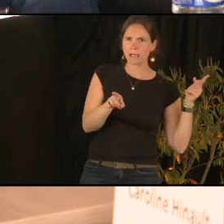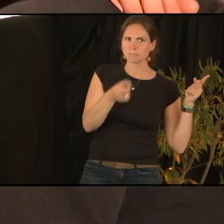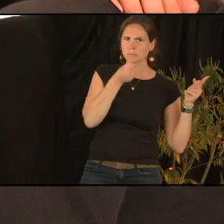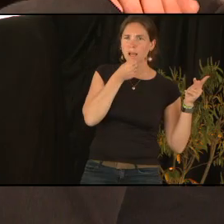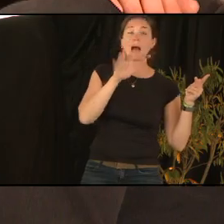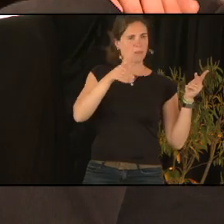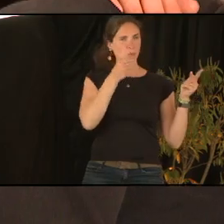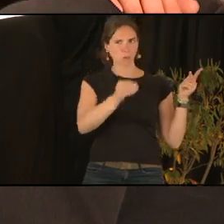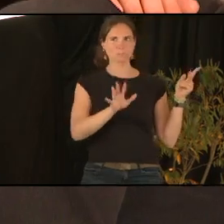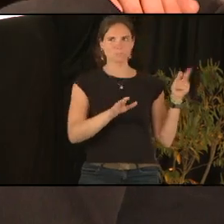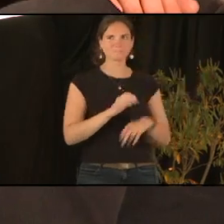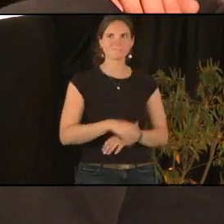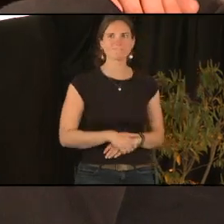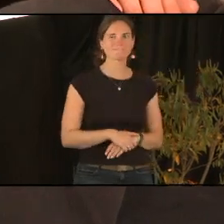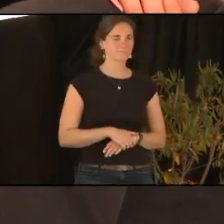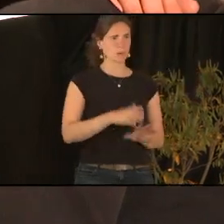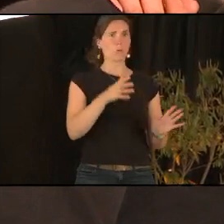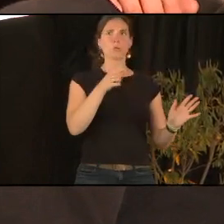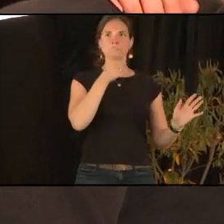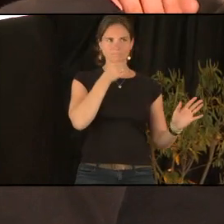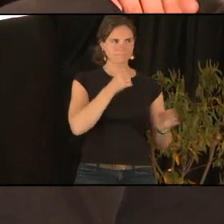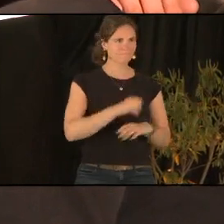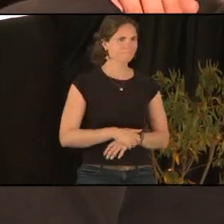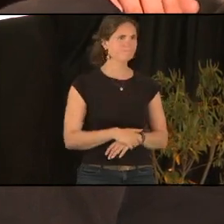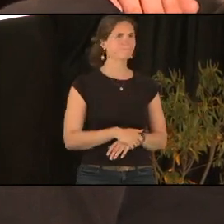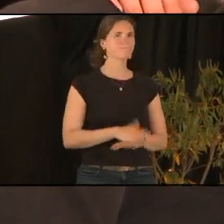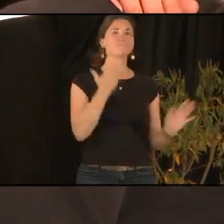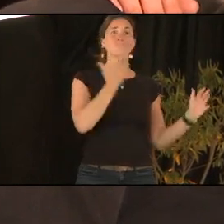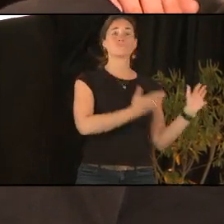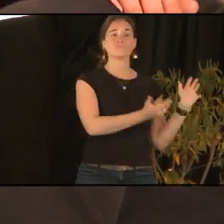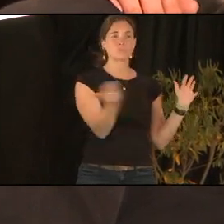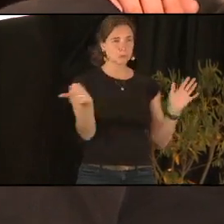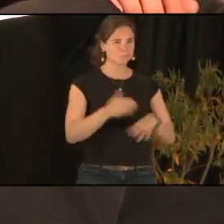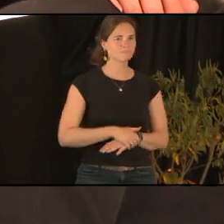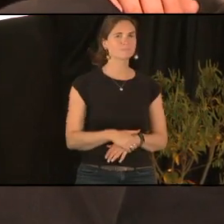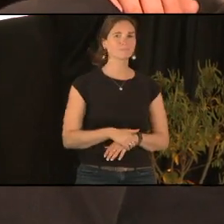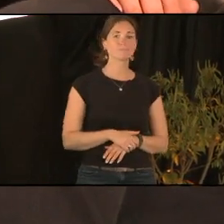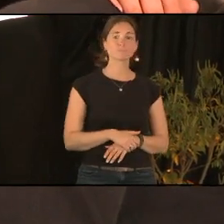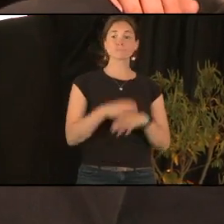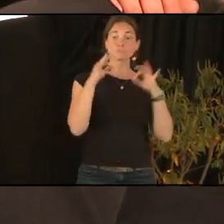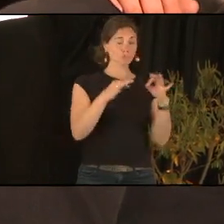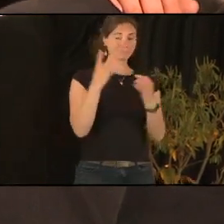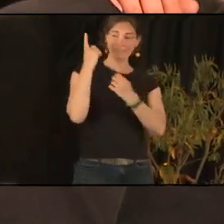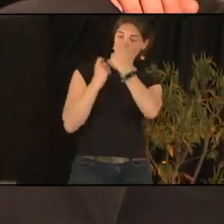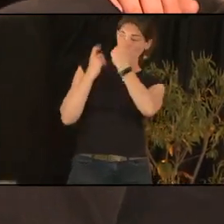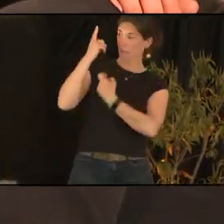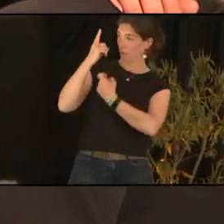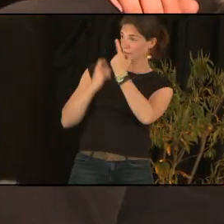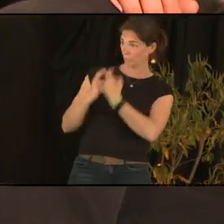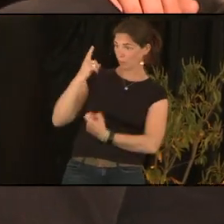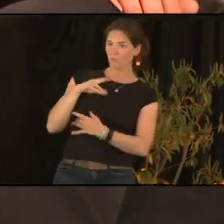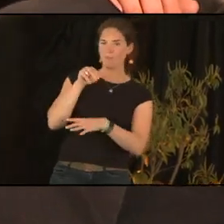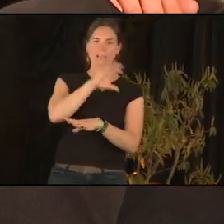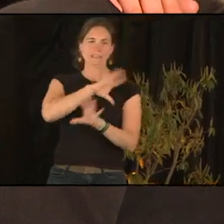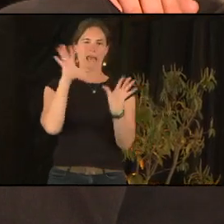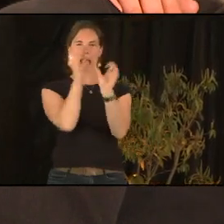Ça marche, là? Oula, mon Dieu. Bonjour. Oui, alors beaucoup de questions, je vais essayer de faire